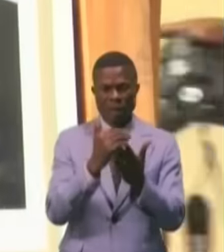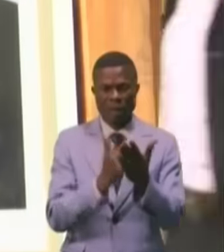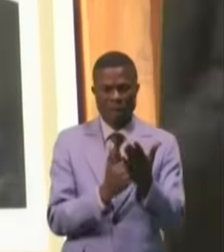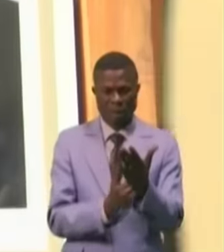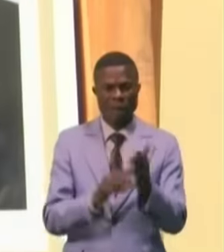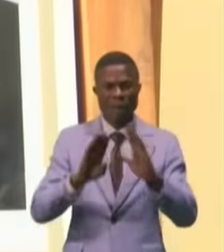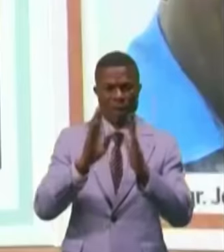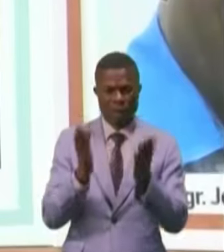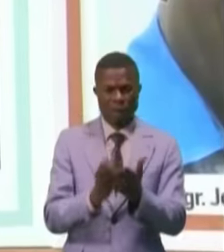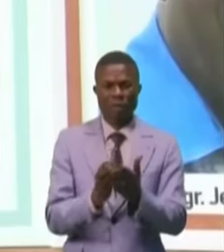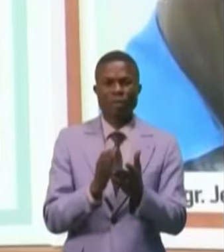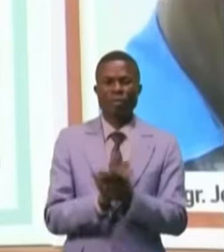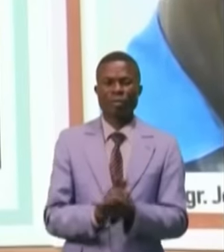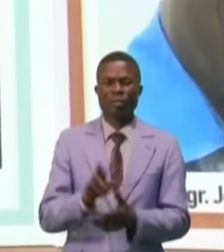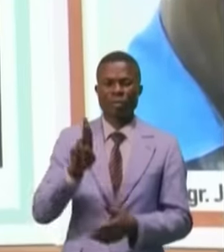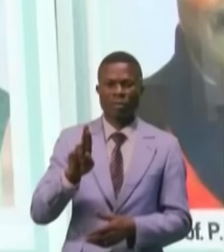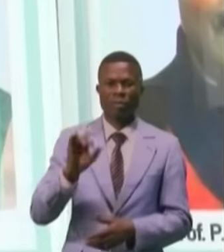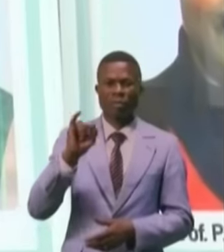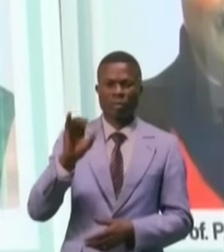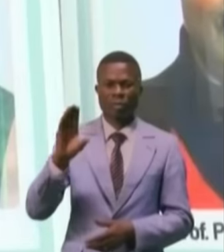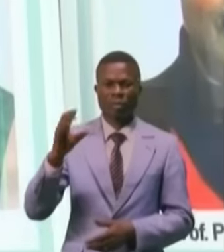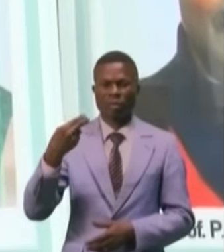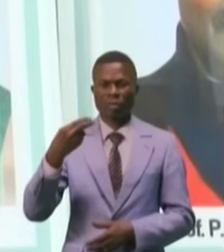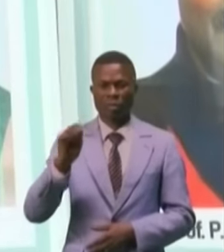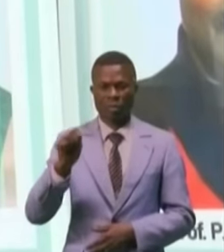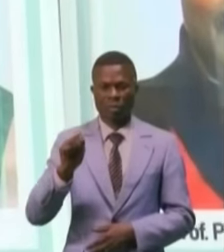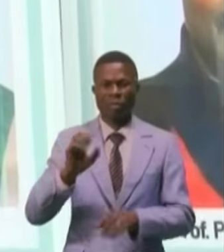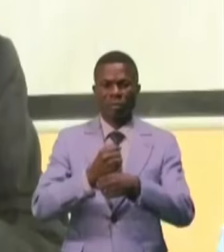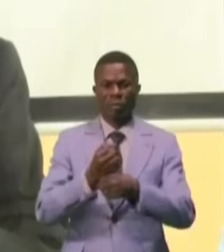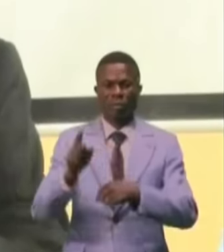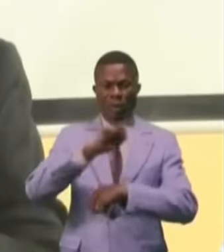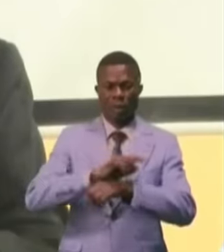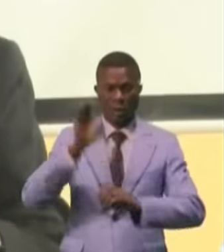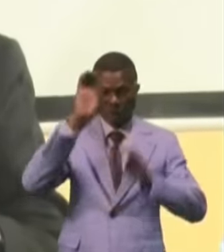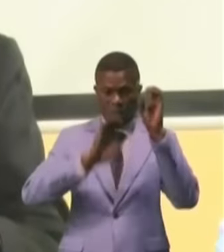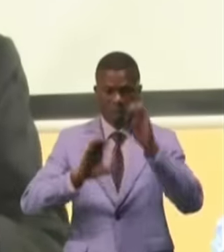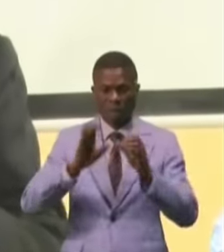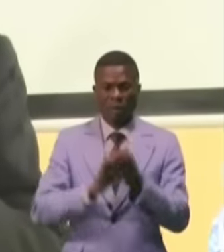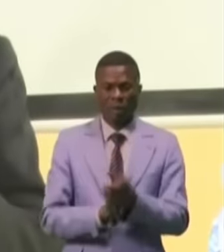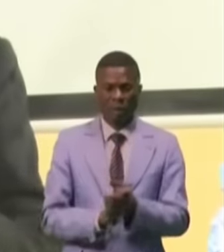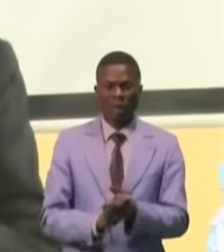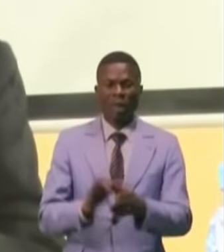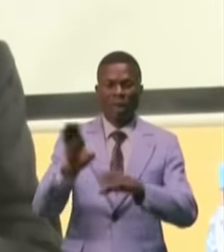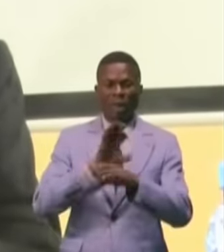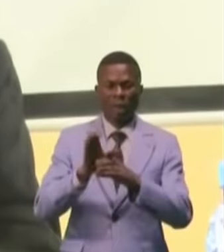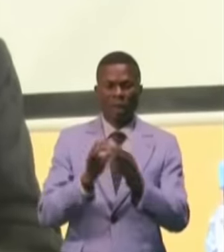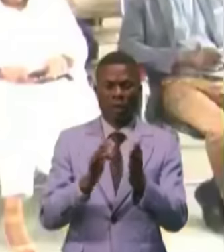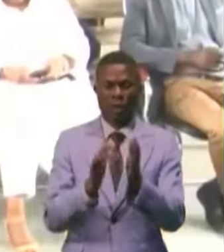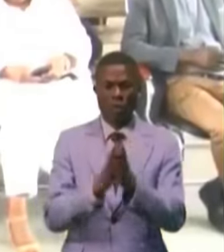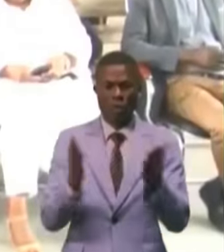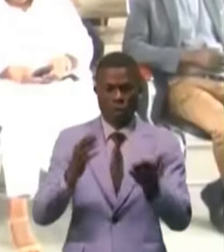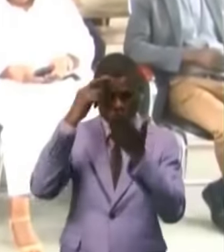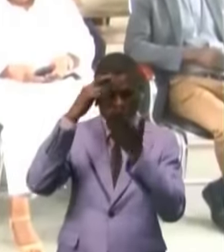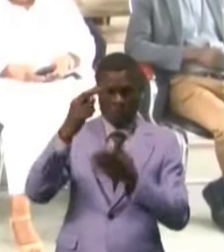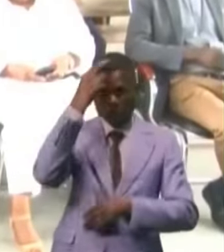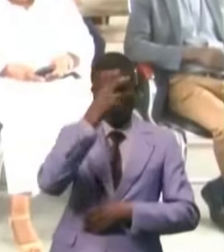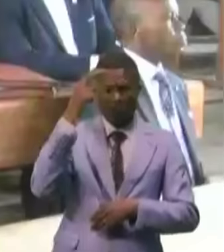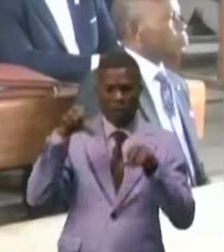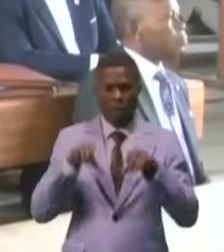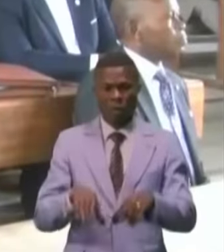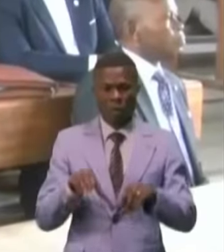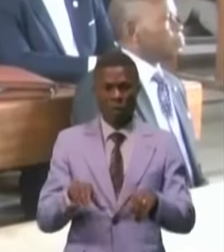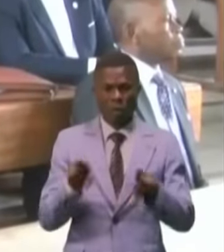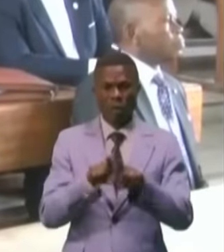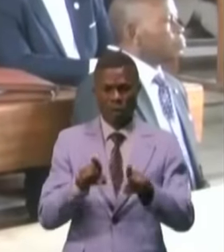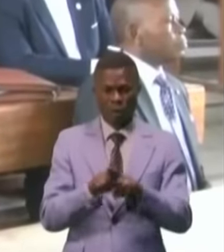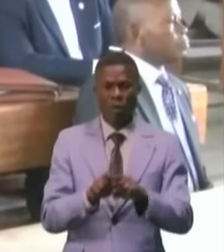Mouchete et Richard Mugaruka. En instituant la journée scientifique des aînés en théologie, l'Université catholique du Congo entend